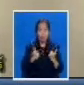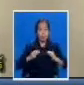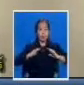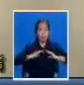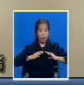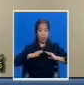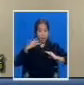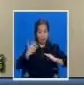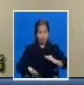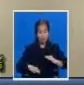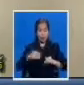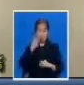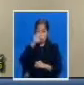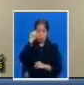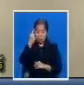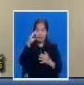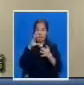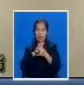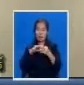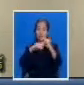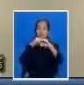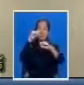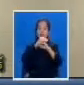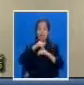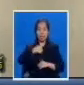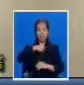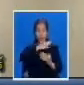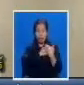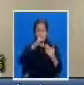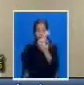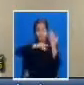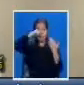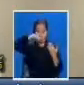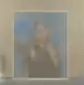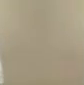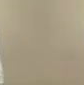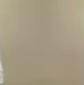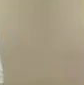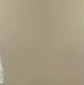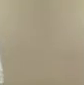ครับเดี๋ยวกลับมาพบกับการเปิดตัวโครงการฉันรักประเทศไทยหรือ I Love Thailand ครับ